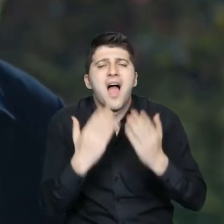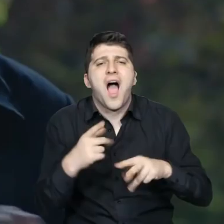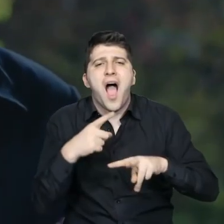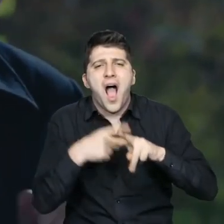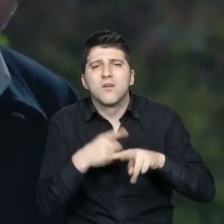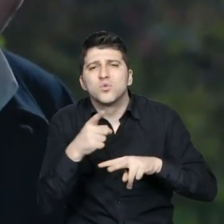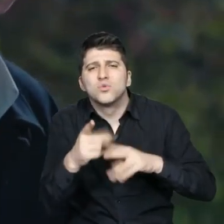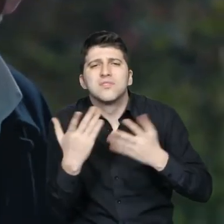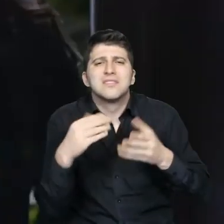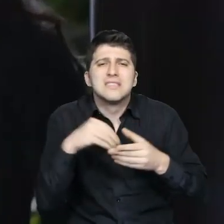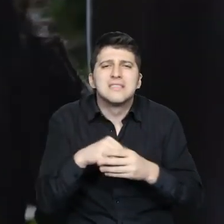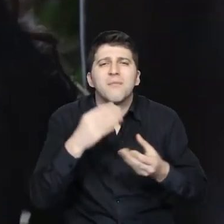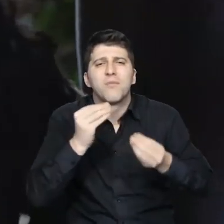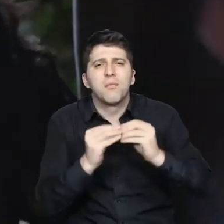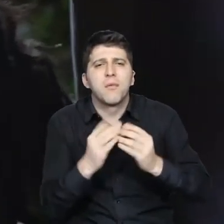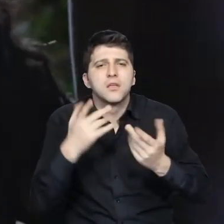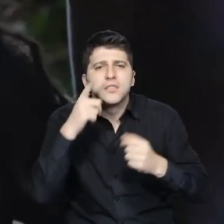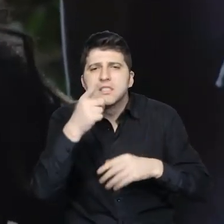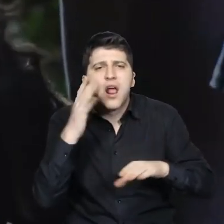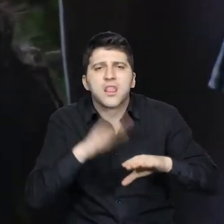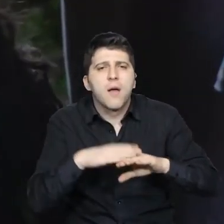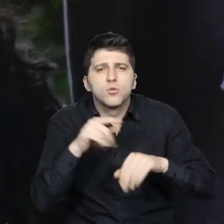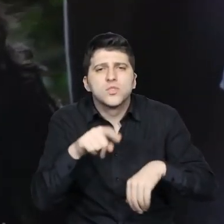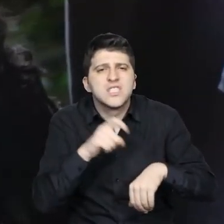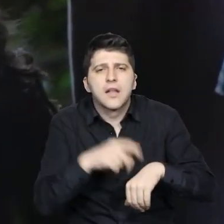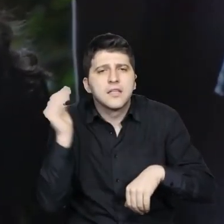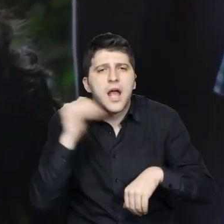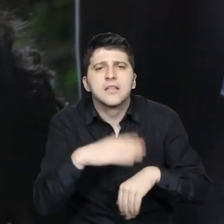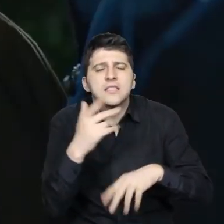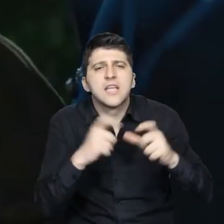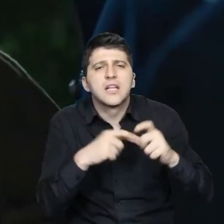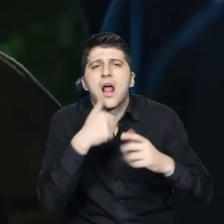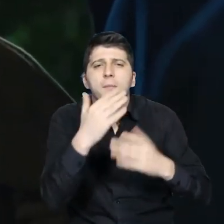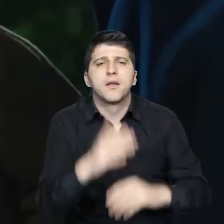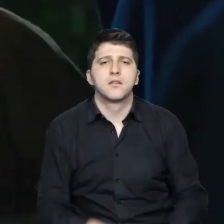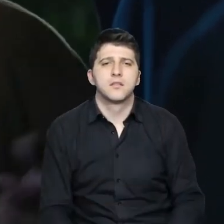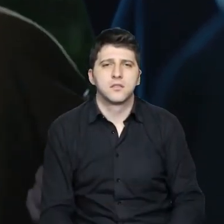Aysu Maysu ne? Sen ne yapıyorsun bu saatte burada Santral abi?